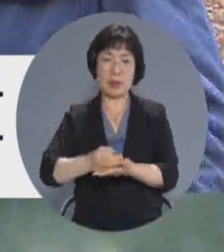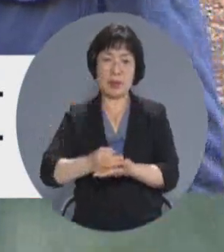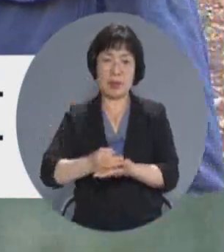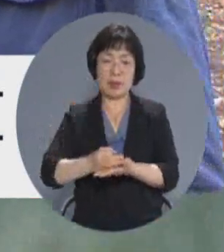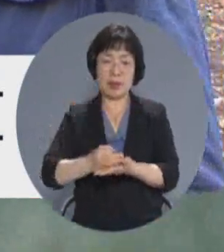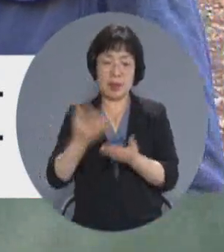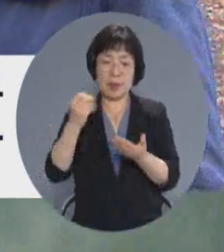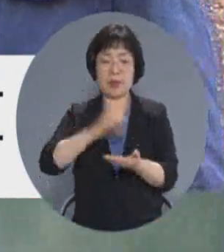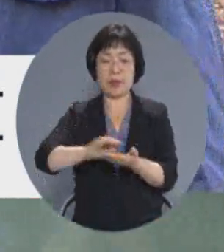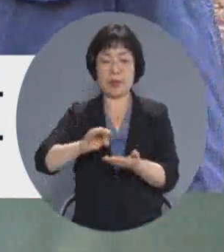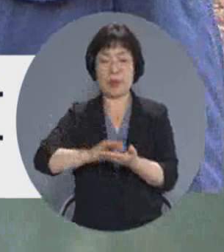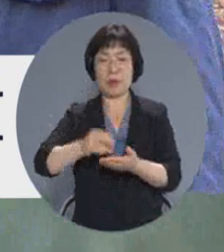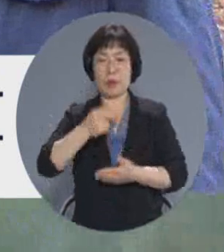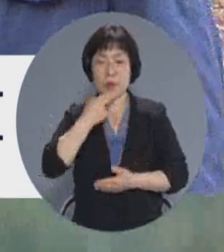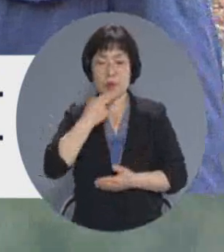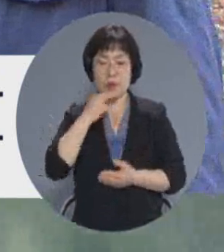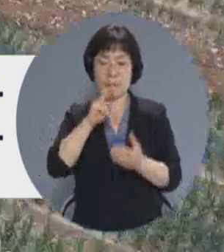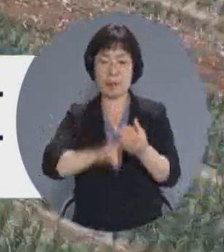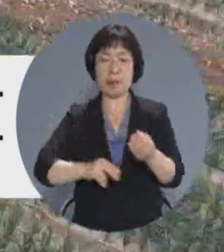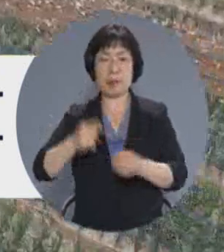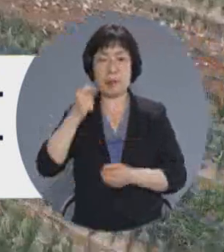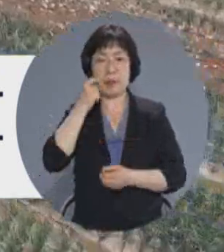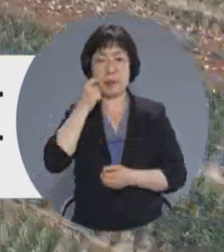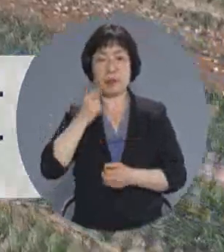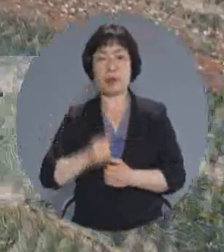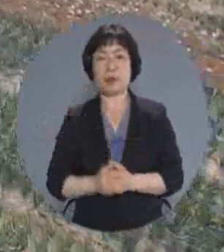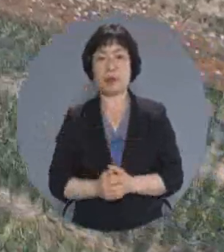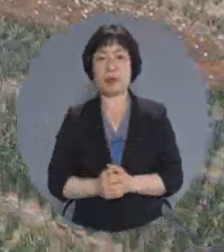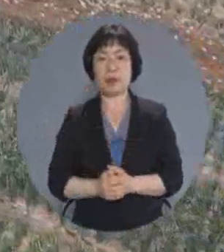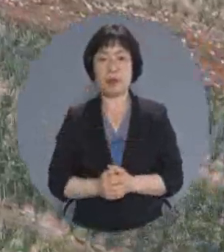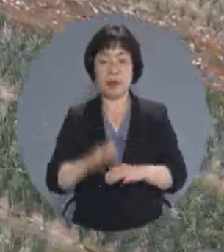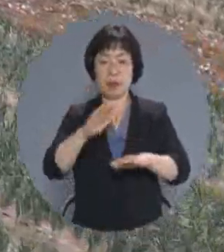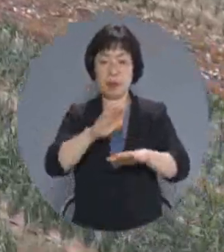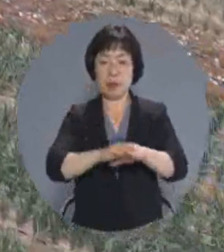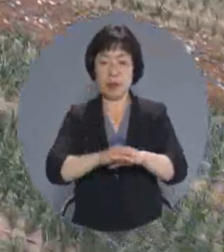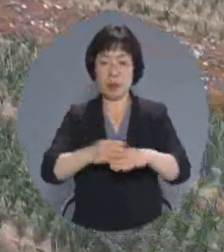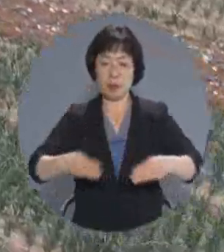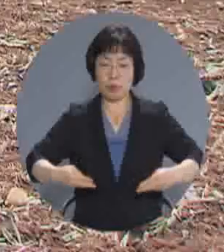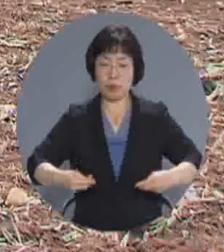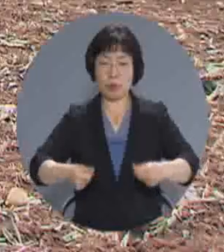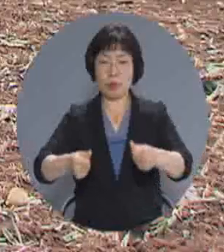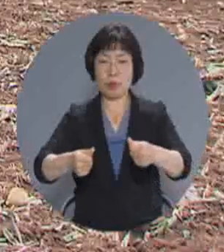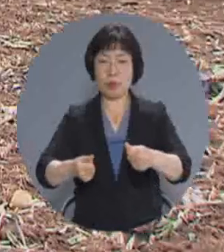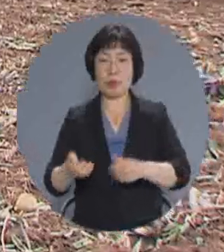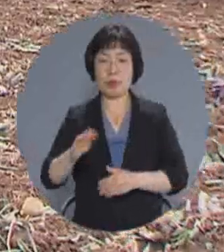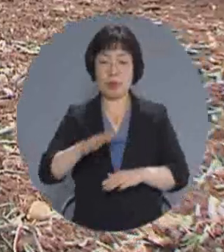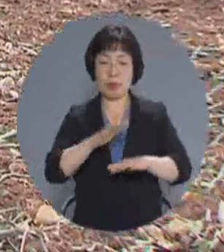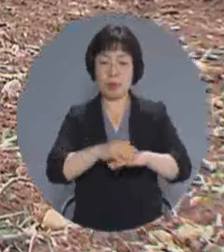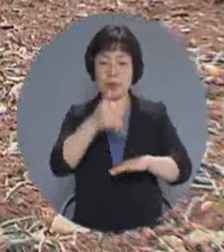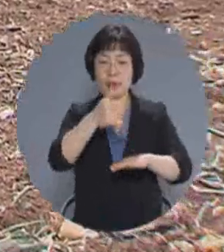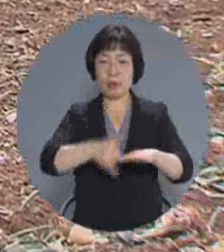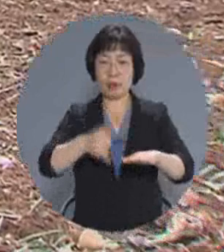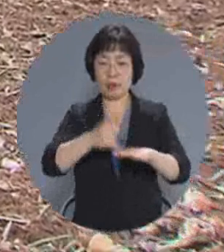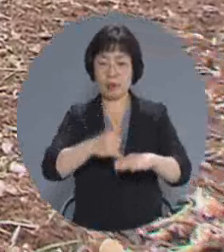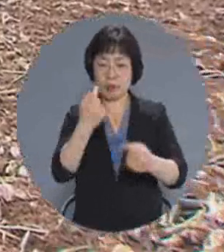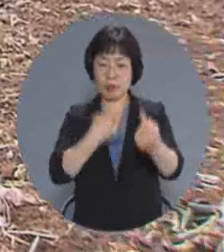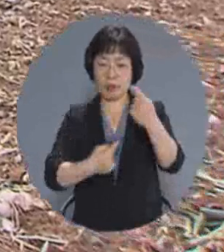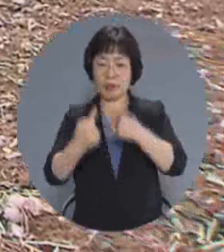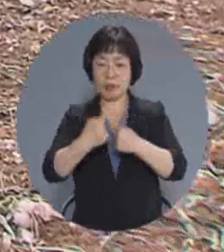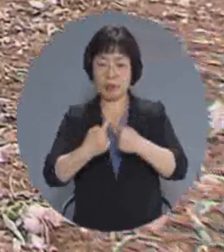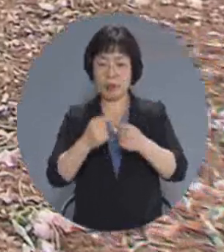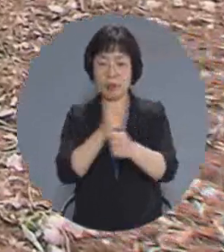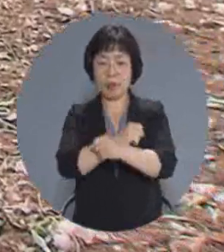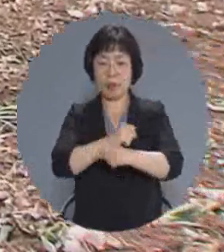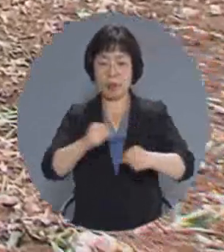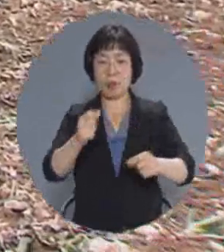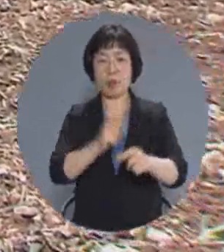많이 소비가 안 되고 출하할 수가 없습니다. 여기서. 산지 폐기도 폐기지만 농가의 산지 폐기 요청이 할당된